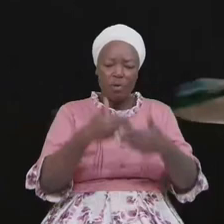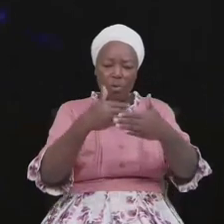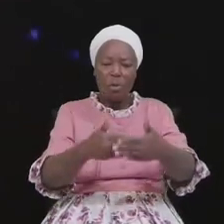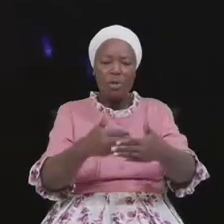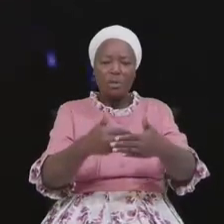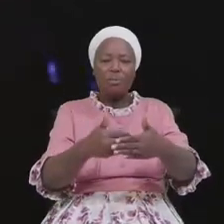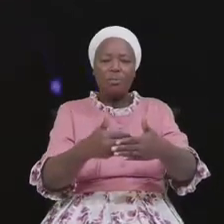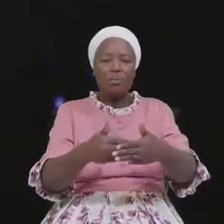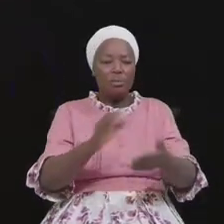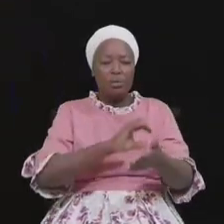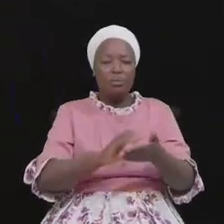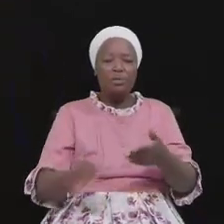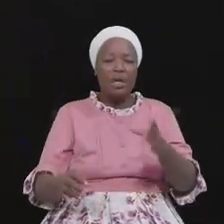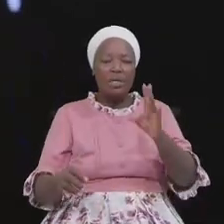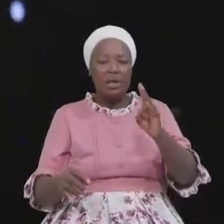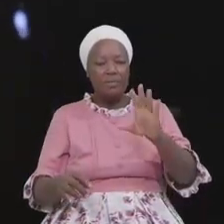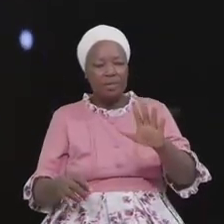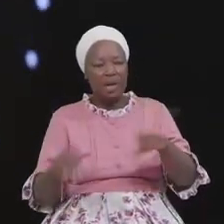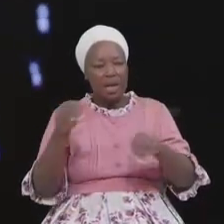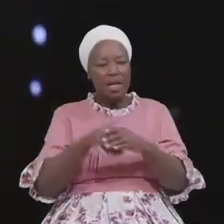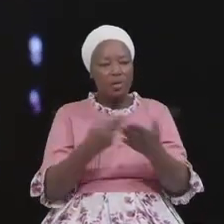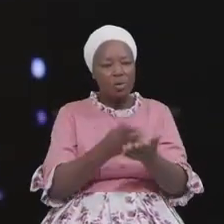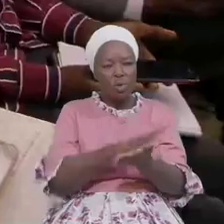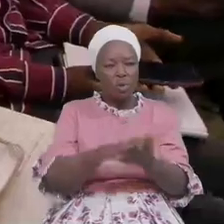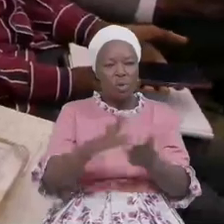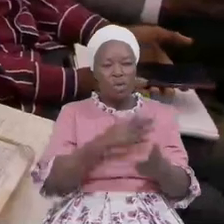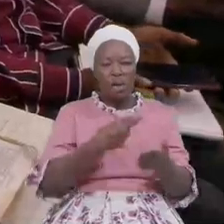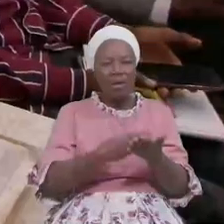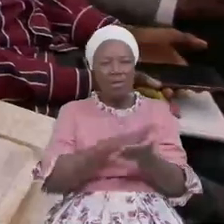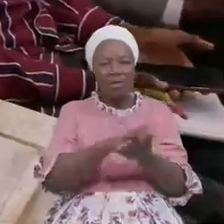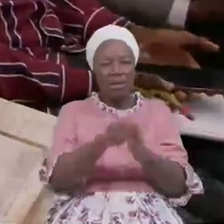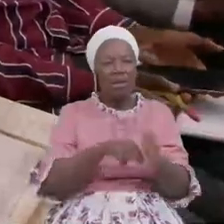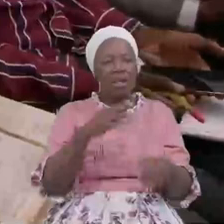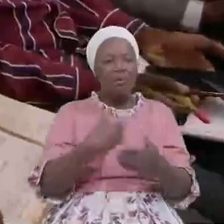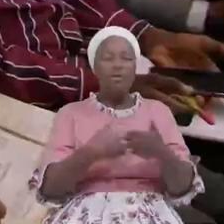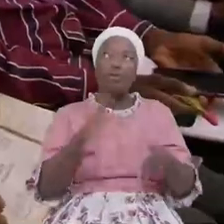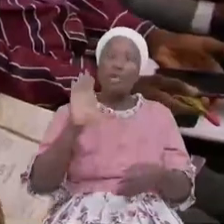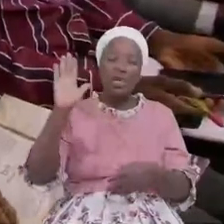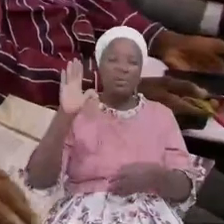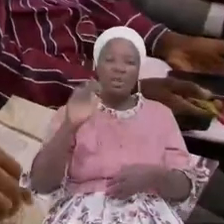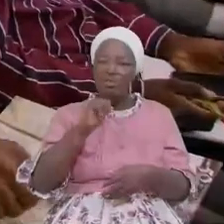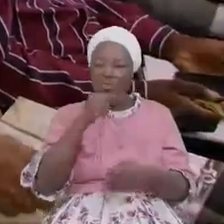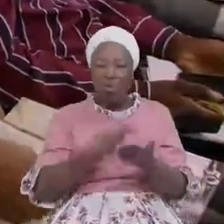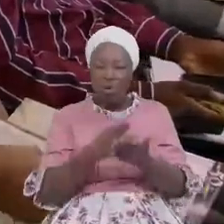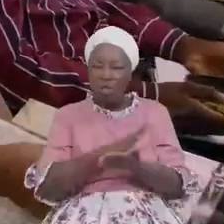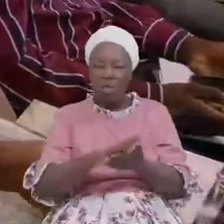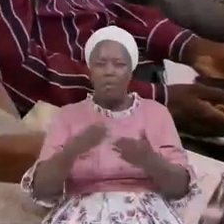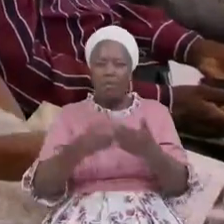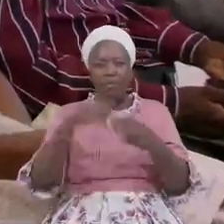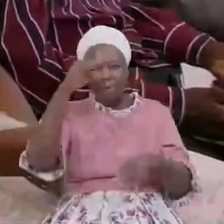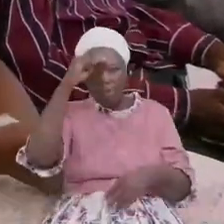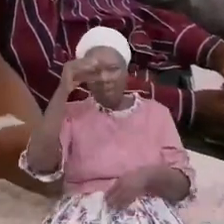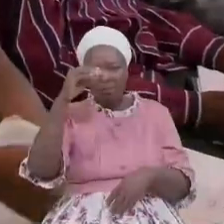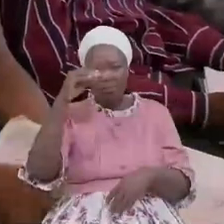75. En marchant devant lui dans la sainteté et dans la justice. Ce n'est pas la justice devant un homme.